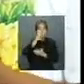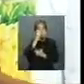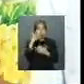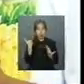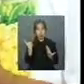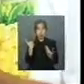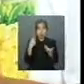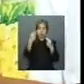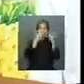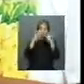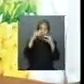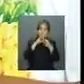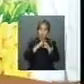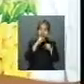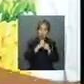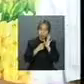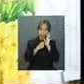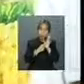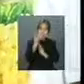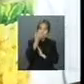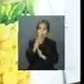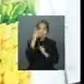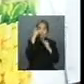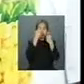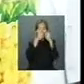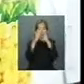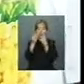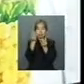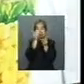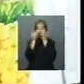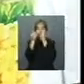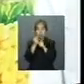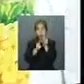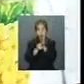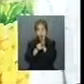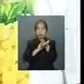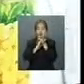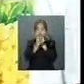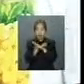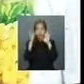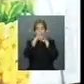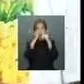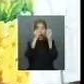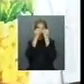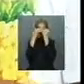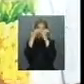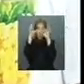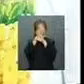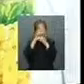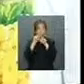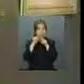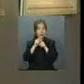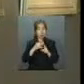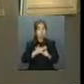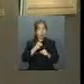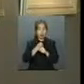ป็นไงหรือมองแบบทั่วไปไงเนี่ยเราได้จากคนเหล่านี้มากนะครับถือว่าเป็นการสอนตัวเราแล้วก็สอนวิชาชีพด้วย